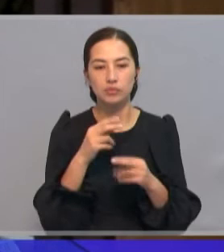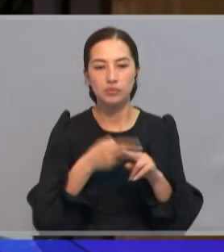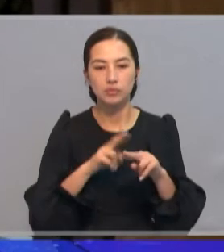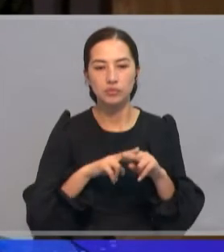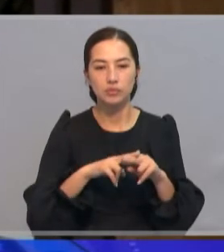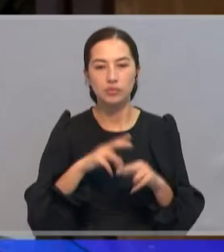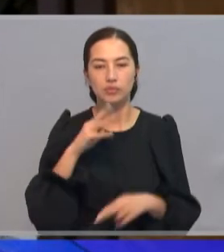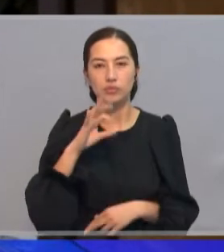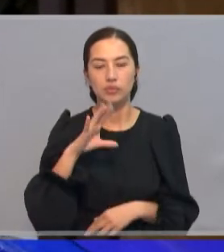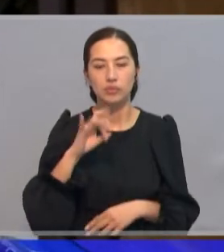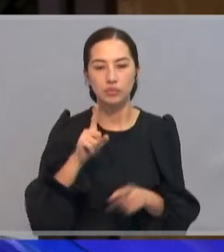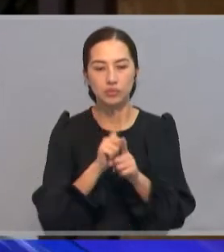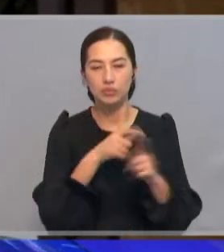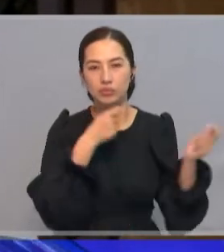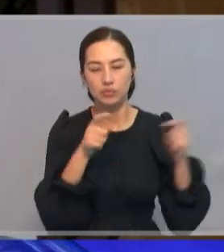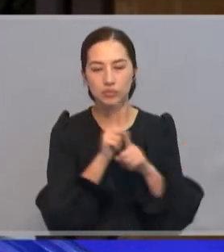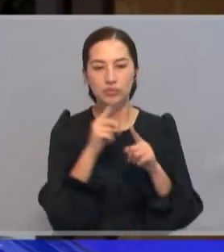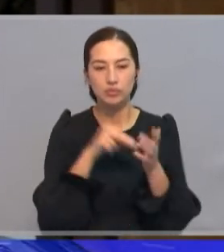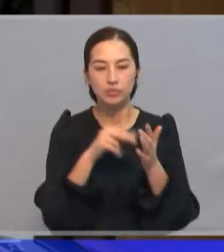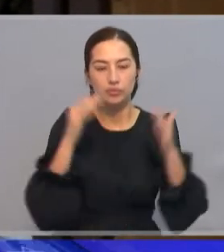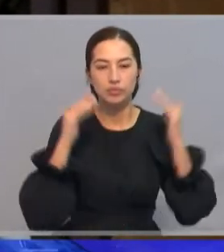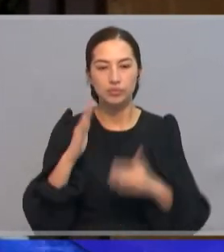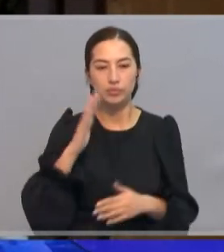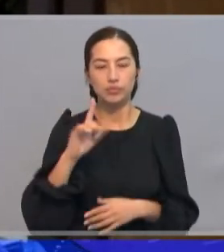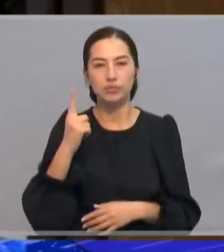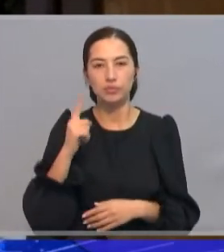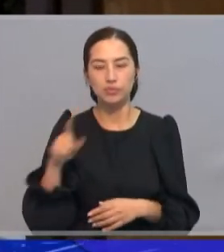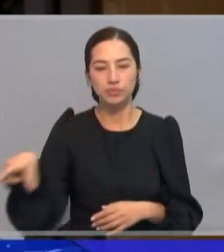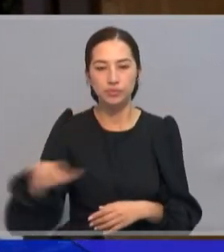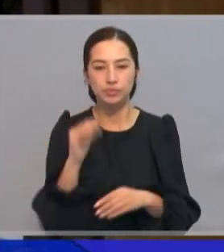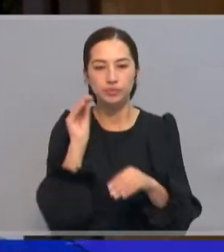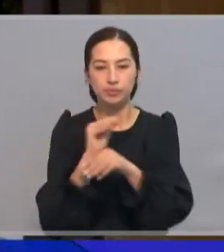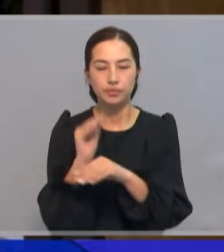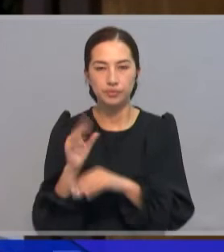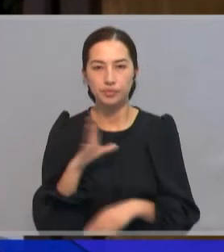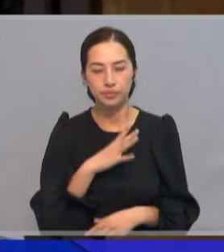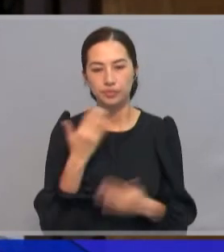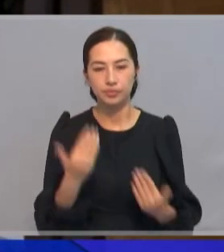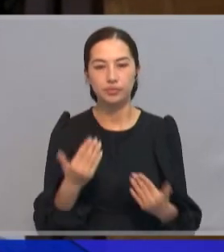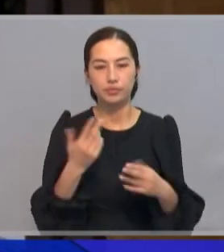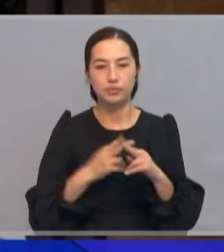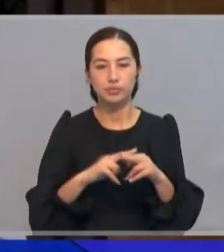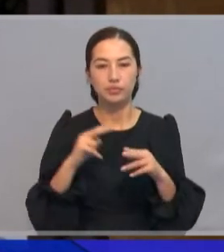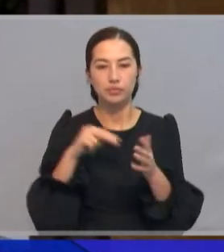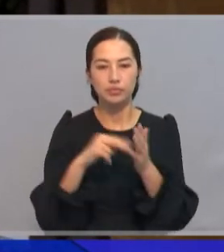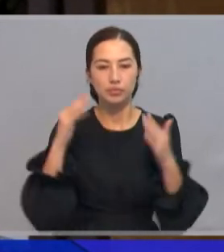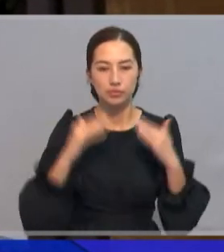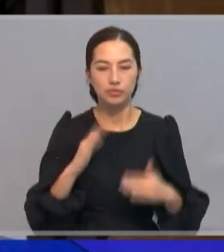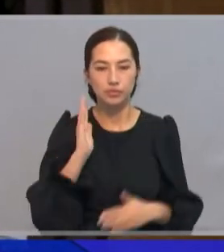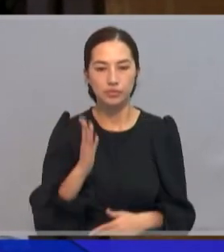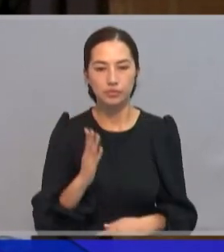мына келетін товарларды арзандайтын шығар, өйткені жаңа жолдың несі қосылады деп алдын бәрі сөйтетін еді. Енді кішкене жайлап жайлап болып